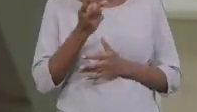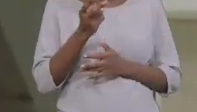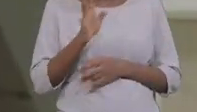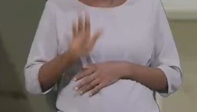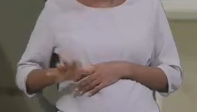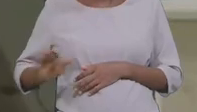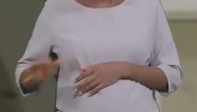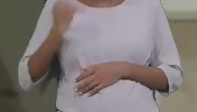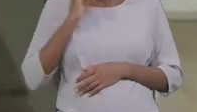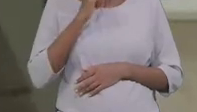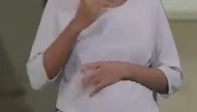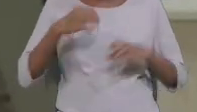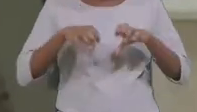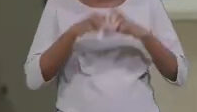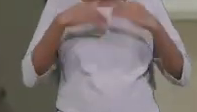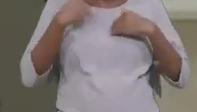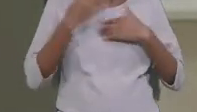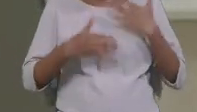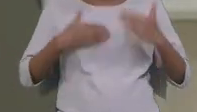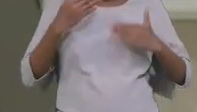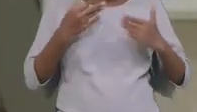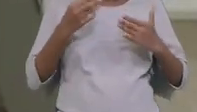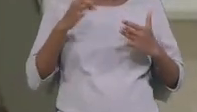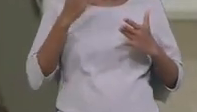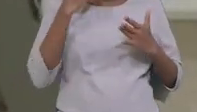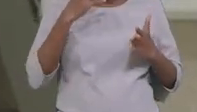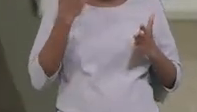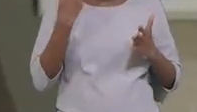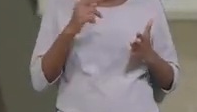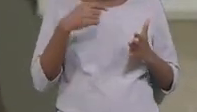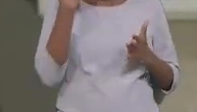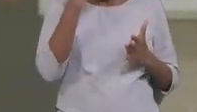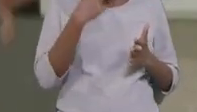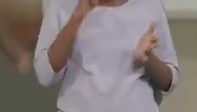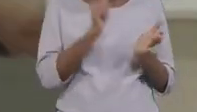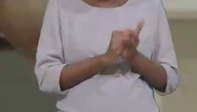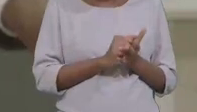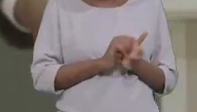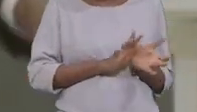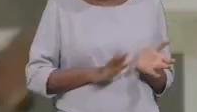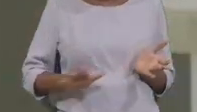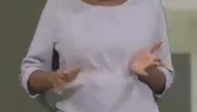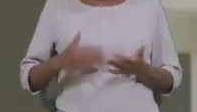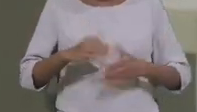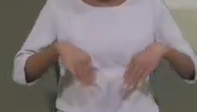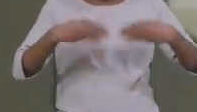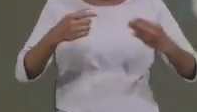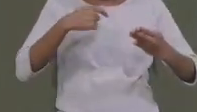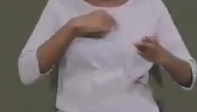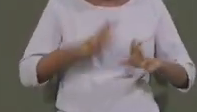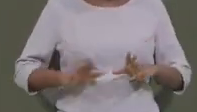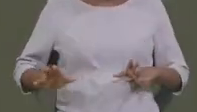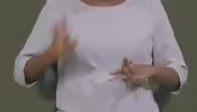ayant ce deuxième enfant, elle n'a pas eu la joie de voir le visage de cet enfant. Donne-moi des enfants